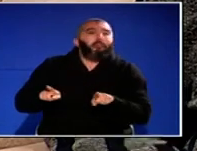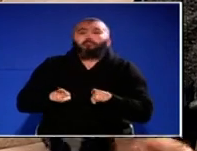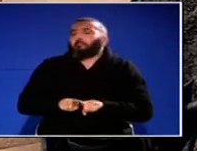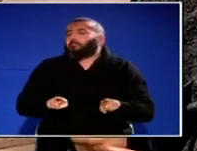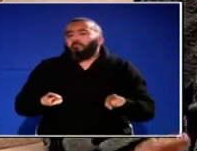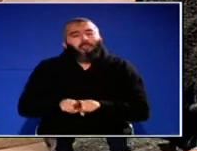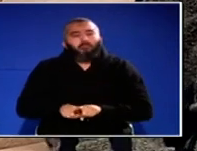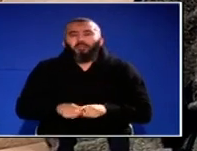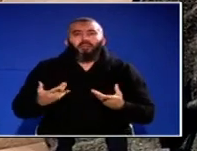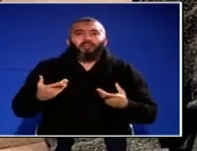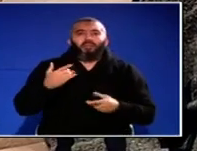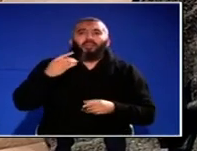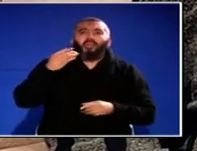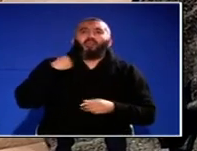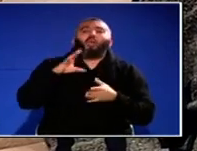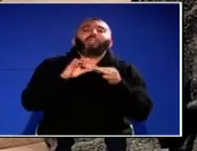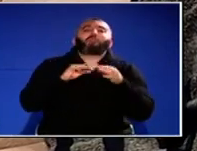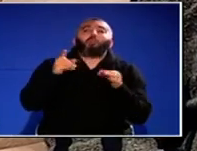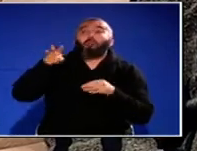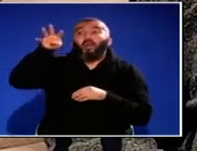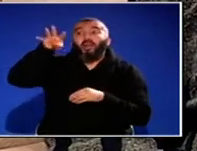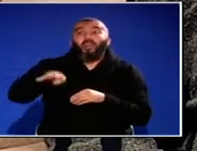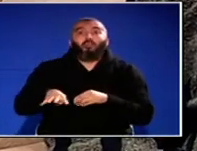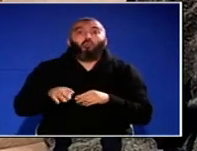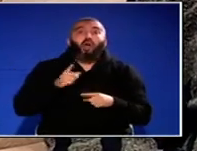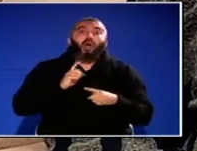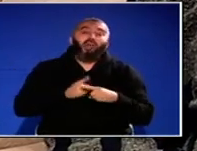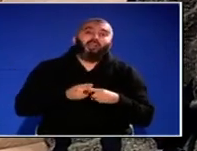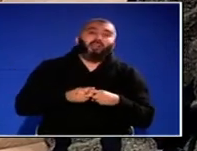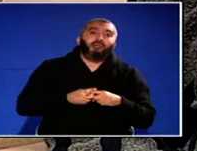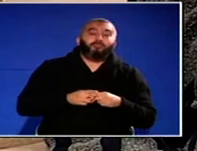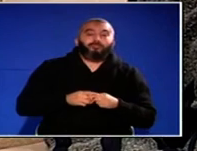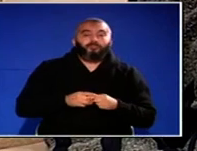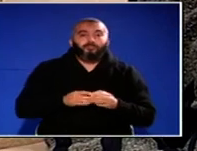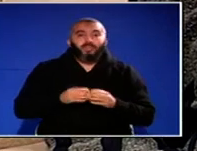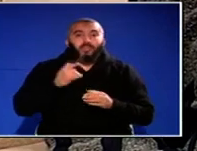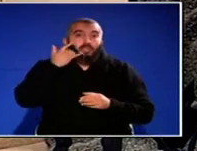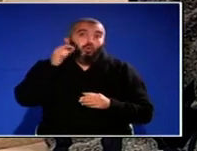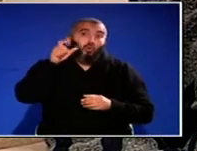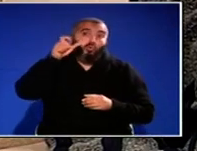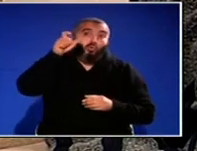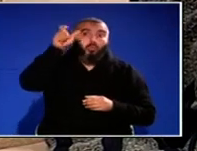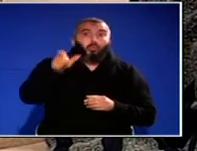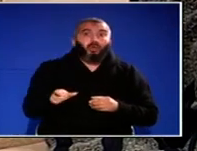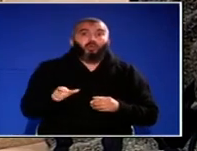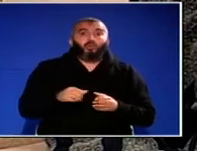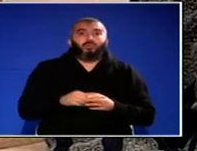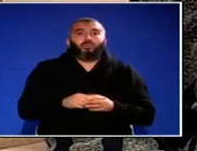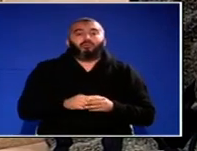ومن بينها رجب، وهو الحديث عن عندما يكون الأمر واجبا فيكون